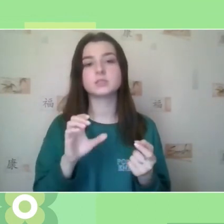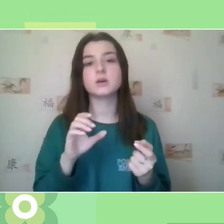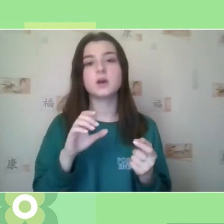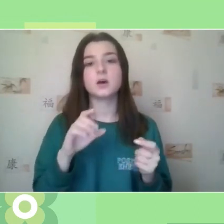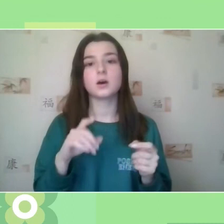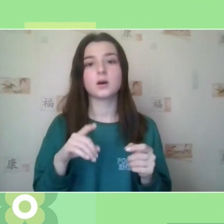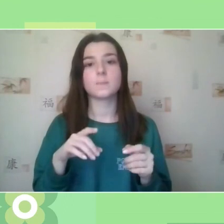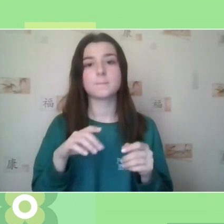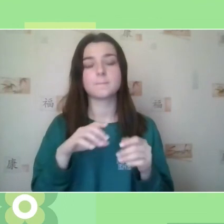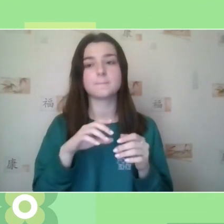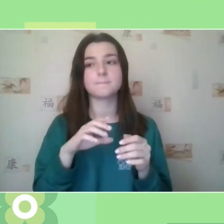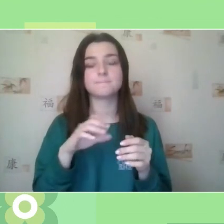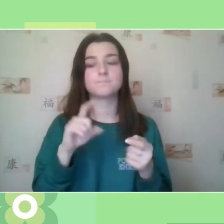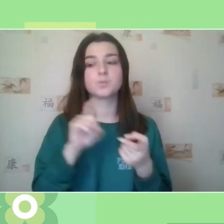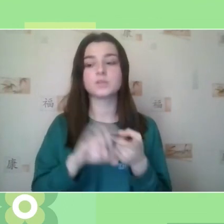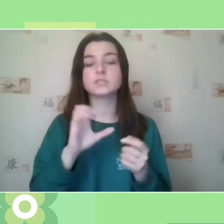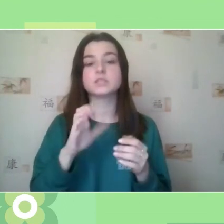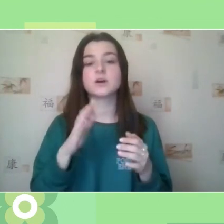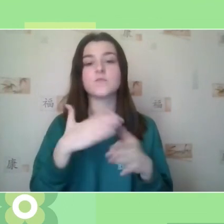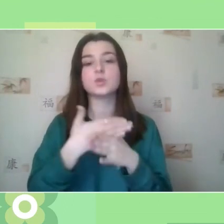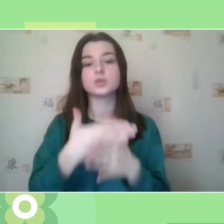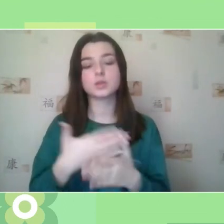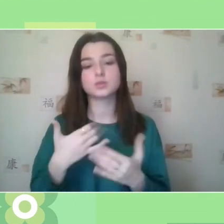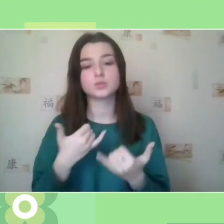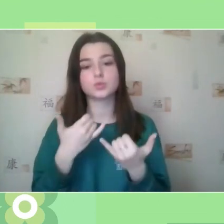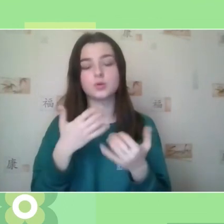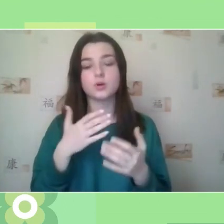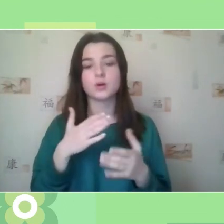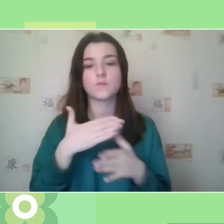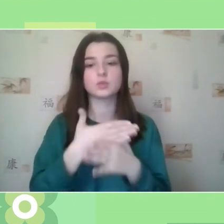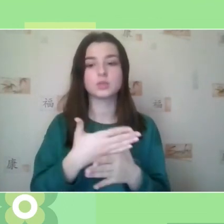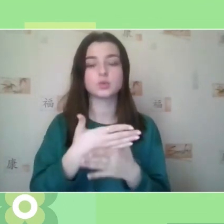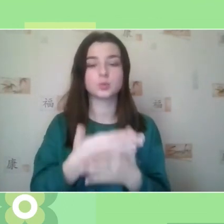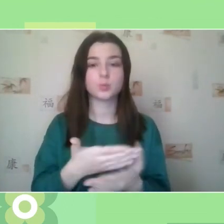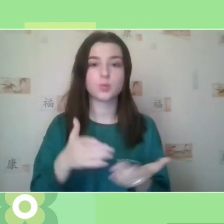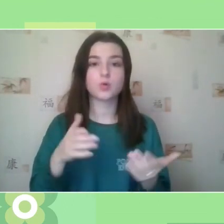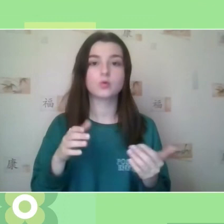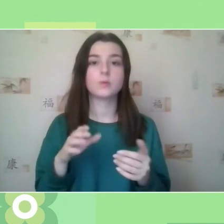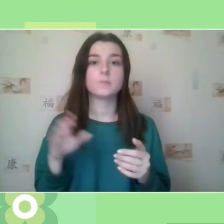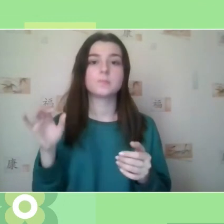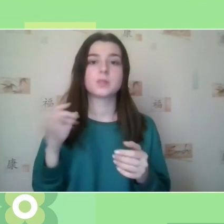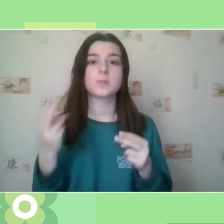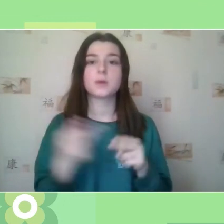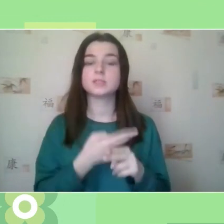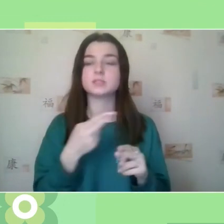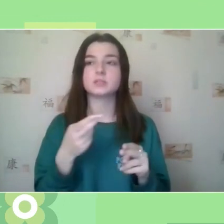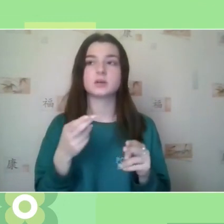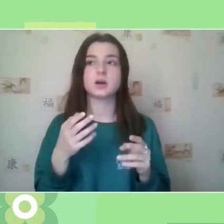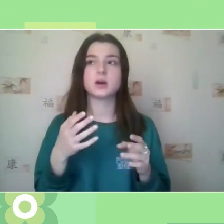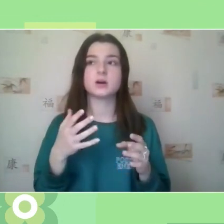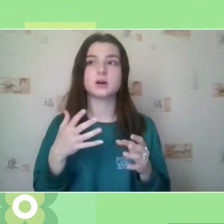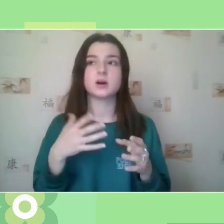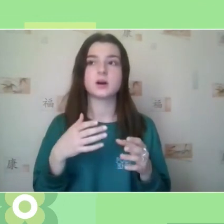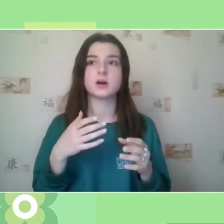моментах, які пов'язані з, наприклад, волонтерською допомогою армії, хоча і тут, знову ж таки, без взаємодії з таким органом,